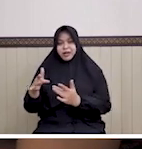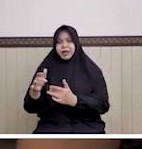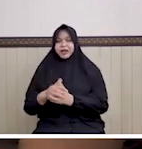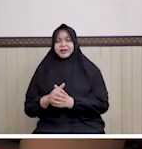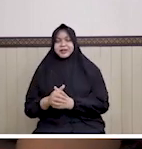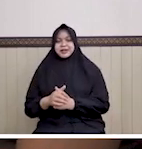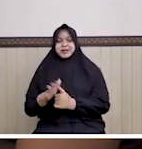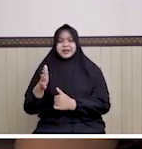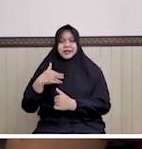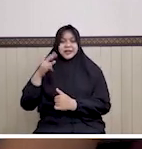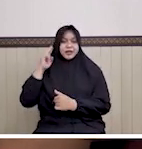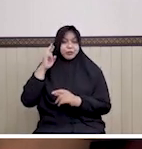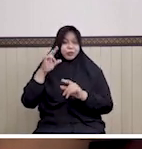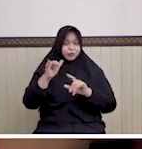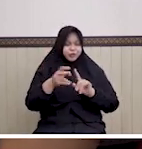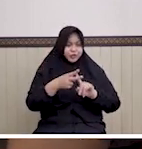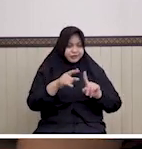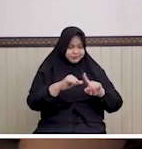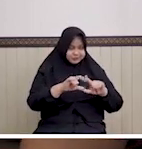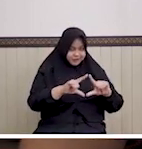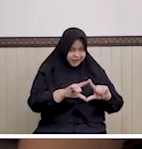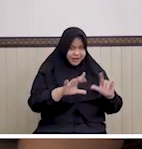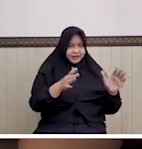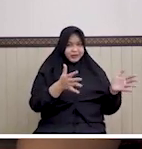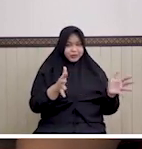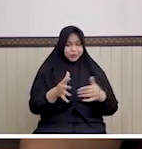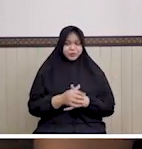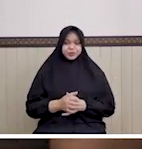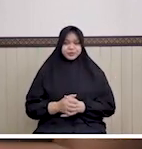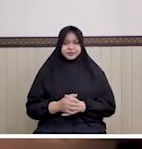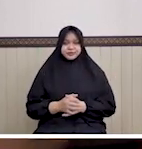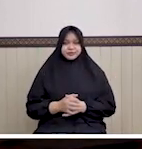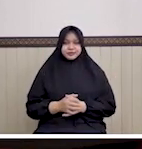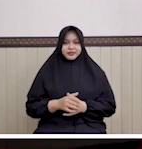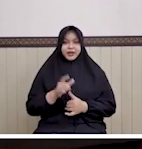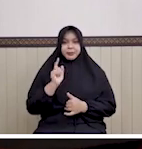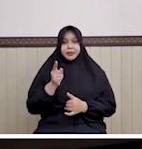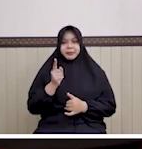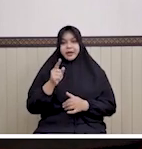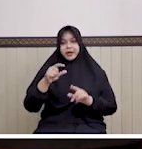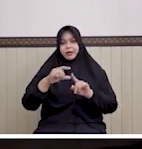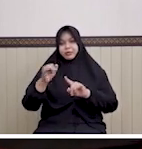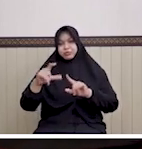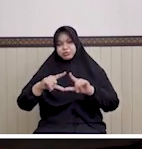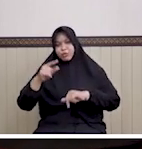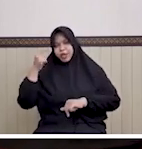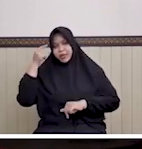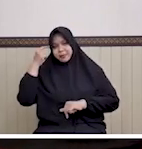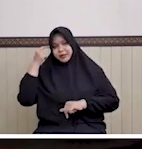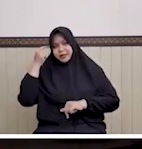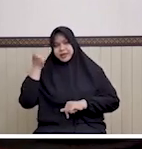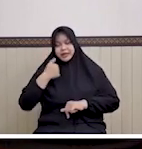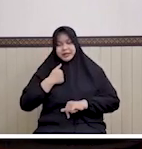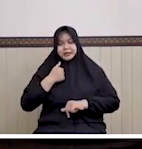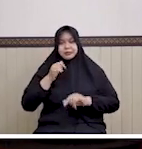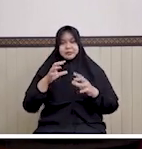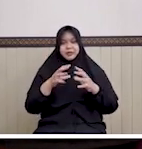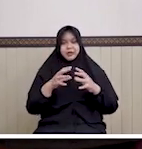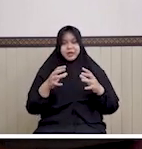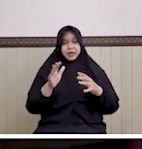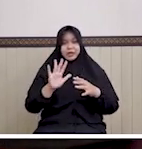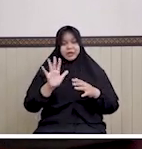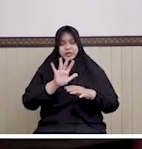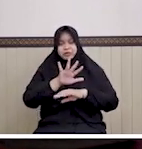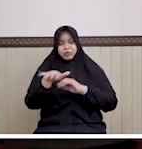dari Rifka Rizka Annisa gitu jadi memang pola menset sebagian jadi